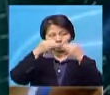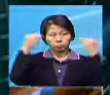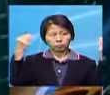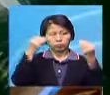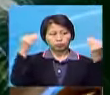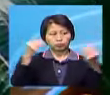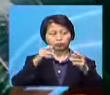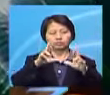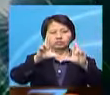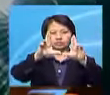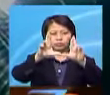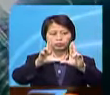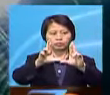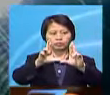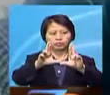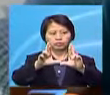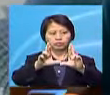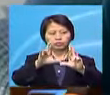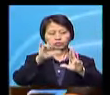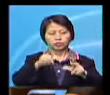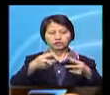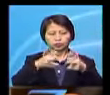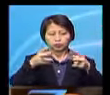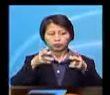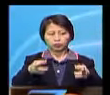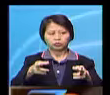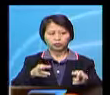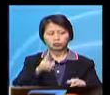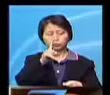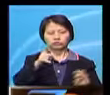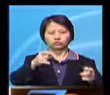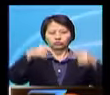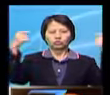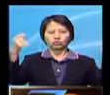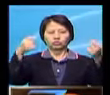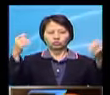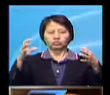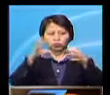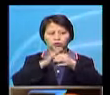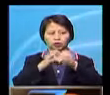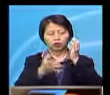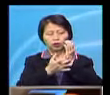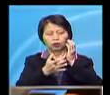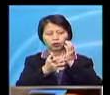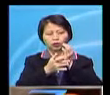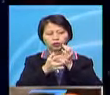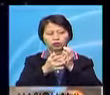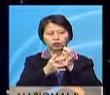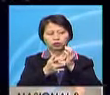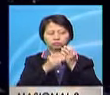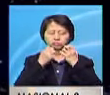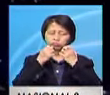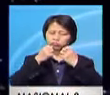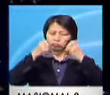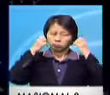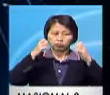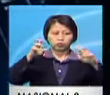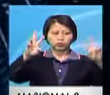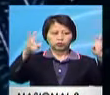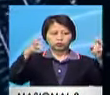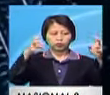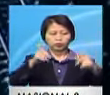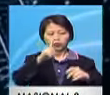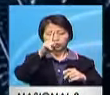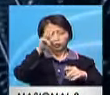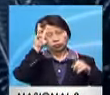perasmian Menara Berkembar Petronas yang dirasmikan dalam satu upacara gabungan teknologi artistik serba canggih bertemakan